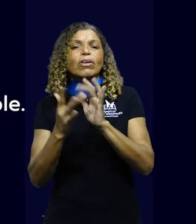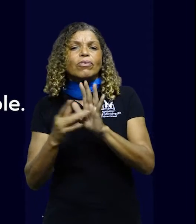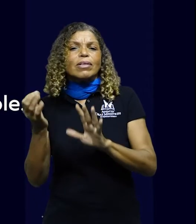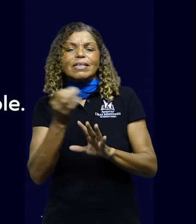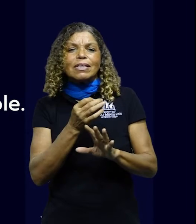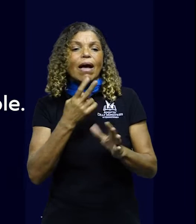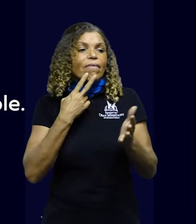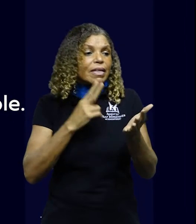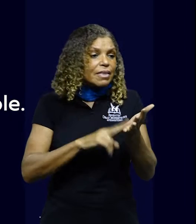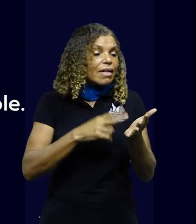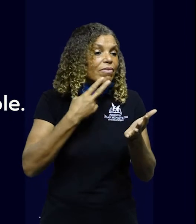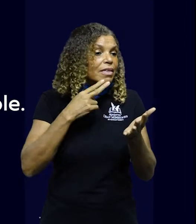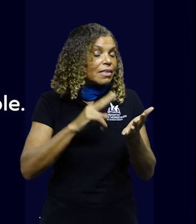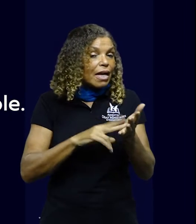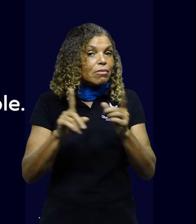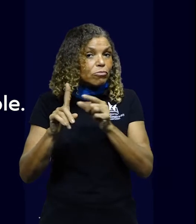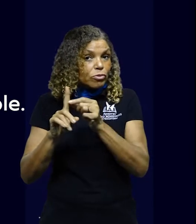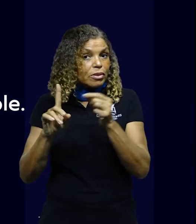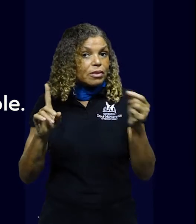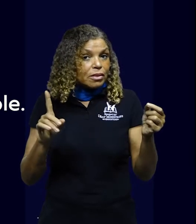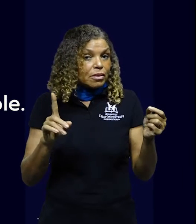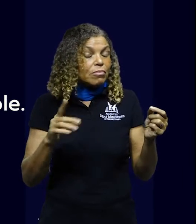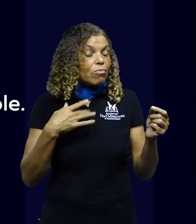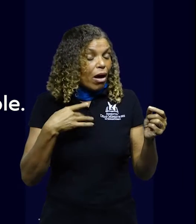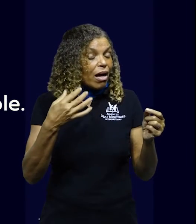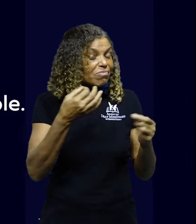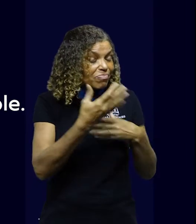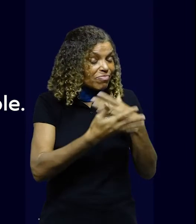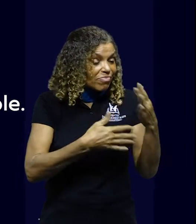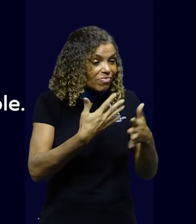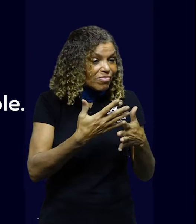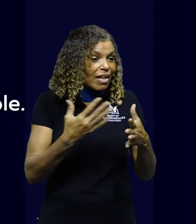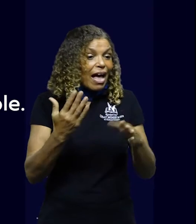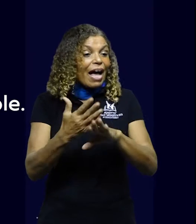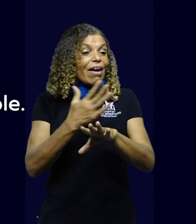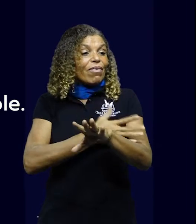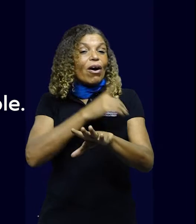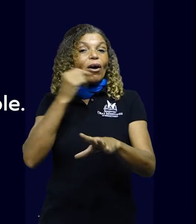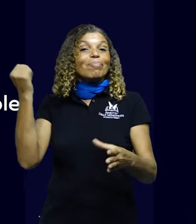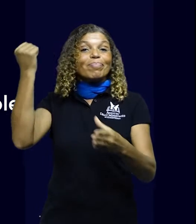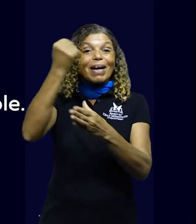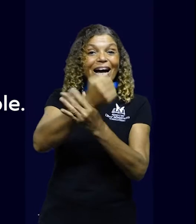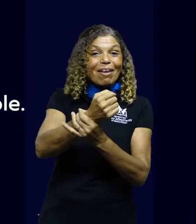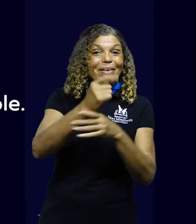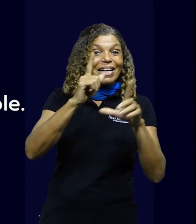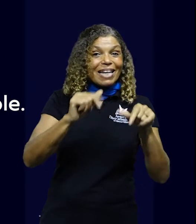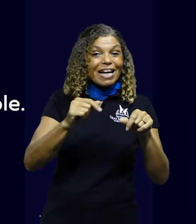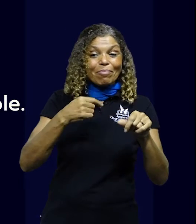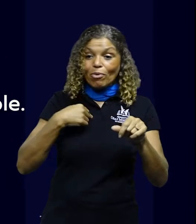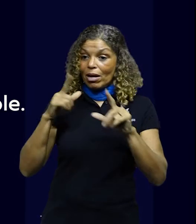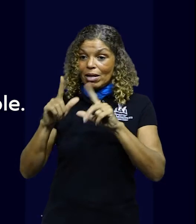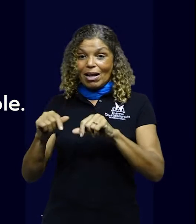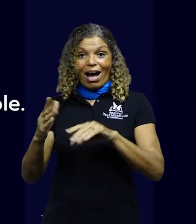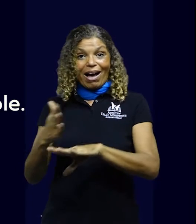Quand Jésus leur dit en vérité, je vous le dis, avant qu'Abraham fût, je